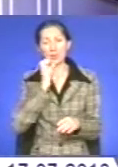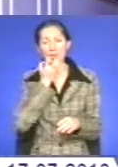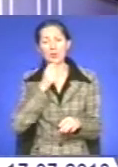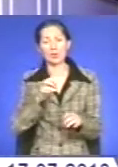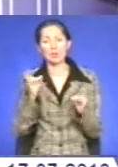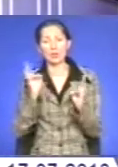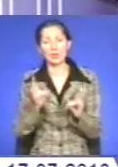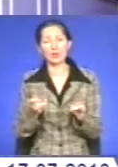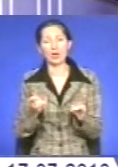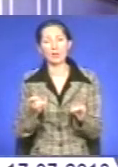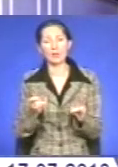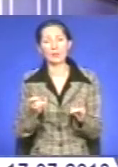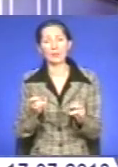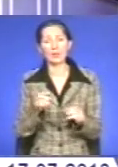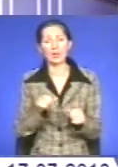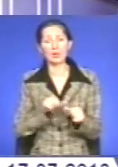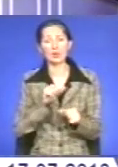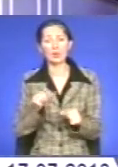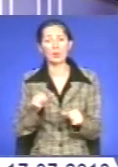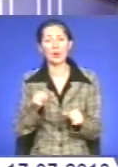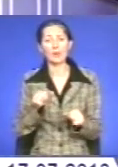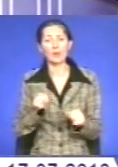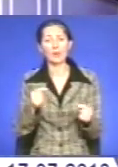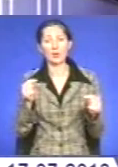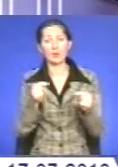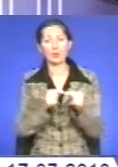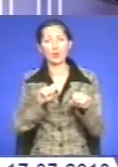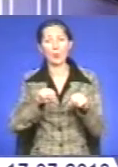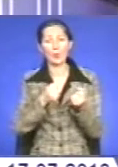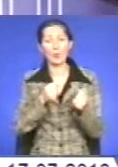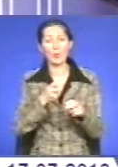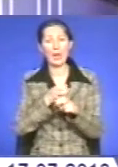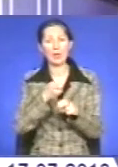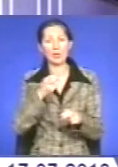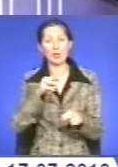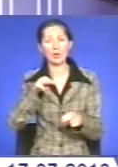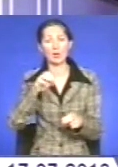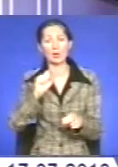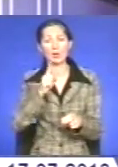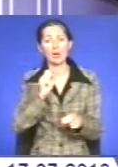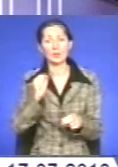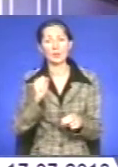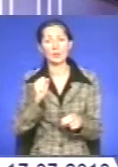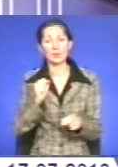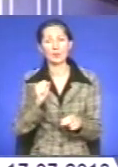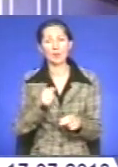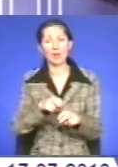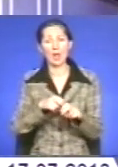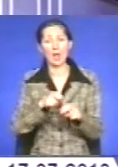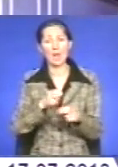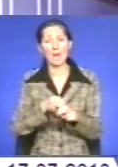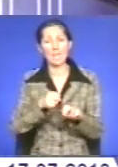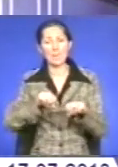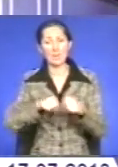пошкодження, зокрема в неї діагностовано перелом кісток тазу, перелом